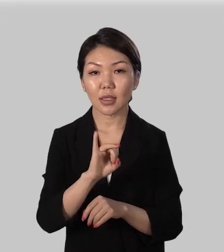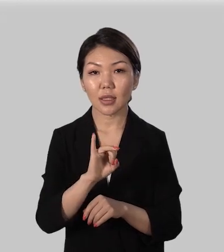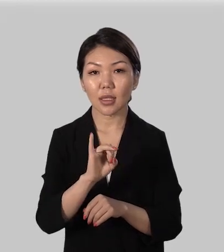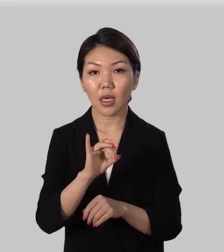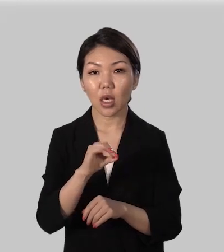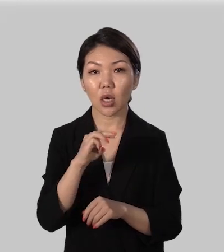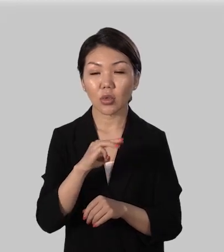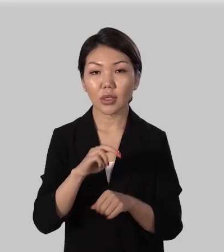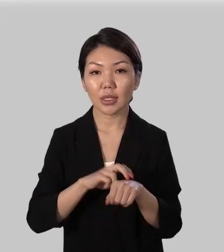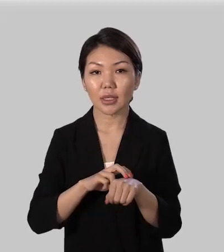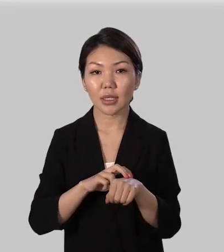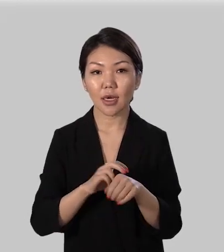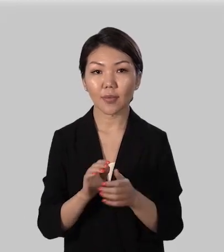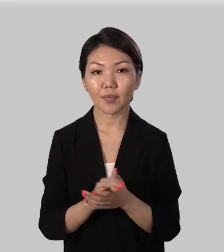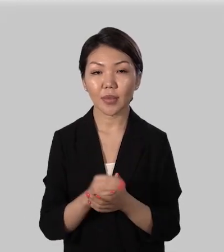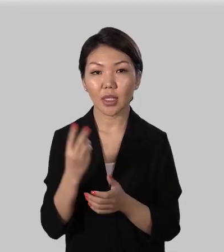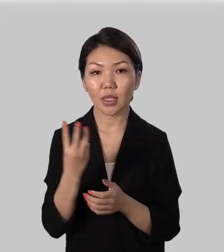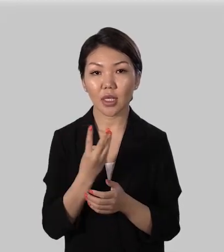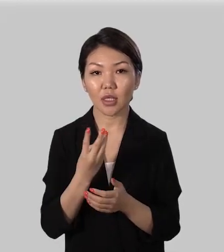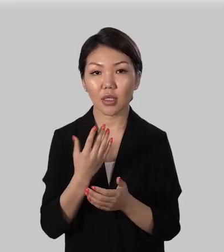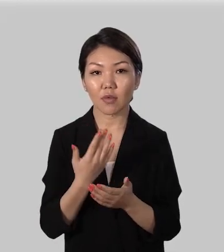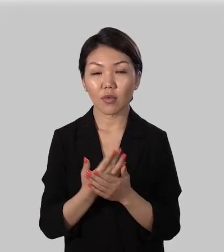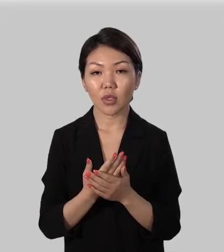долго тянется зима